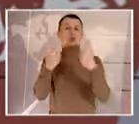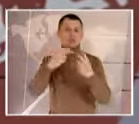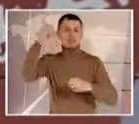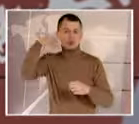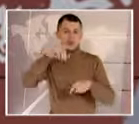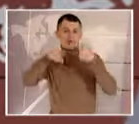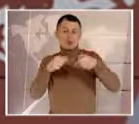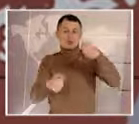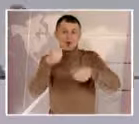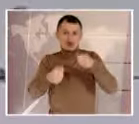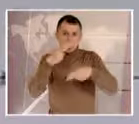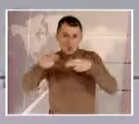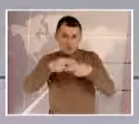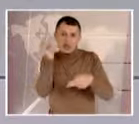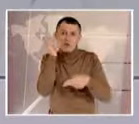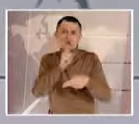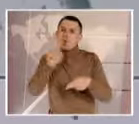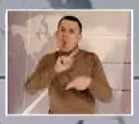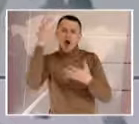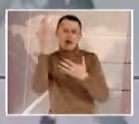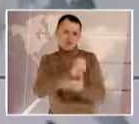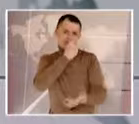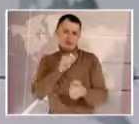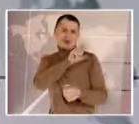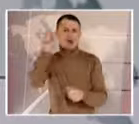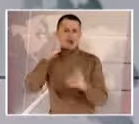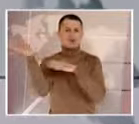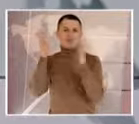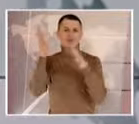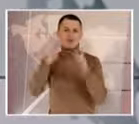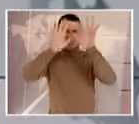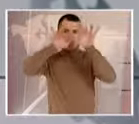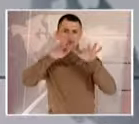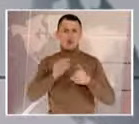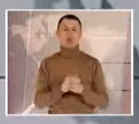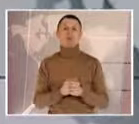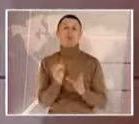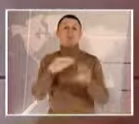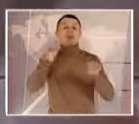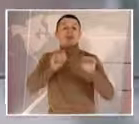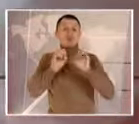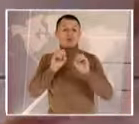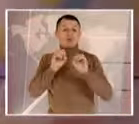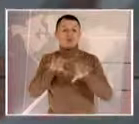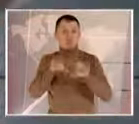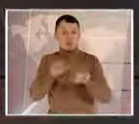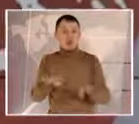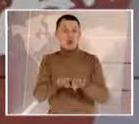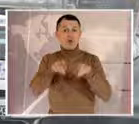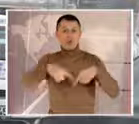de dezăpezire nu au mai făcut față ninsorii și viscolului. Mai multe detalii ne oferă colegul meu Claudiu Surmei. Claudiu, bun găsit, te